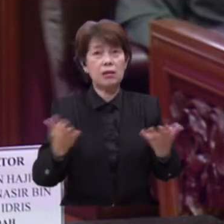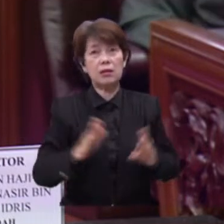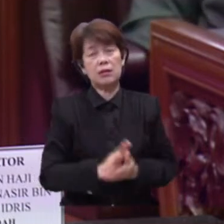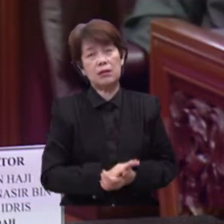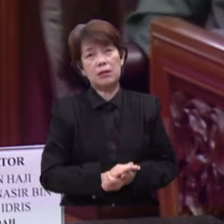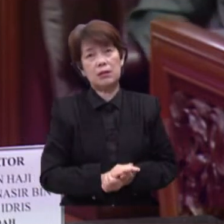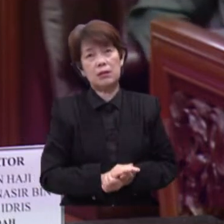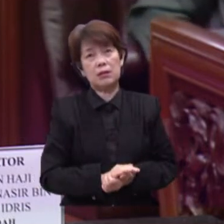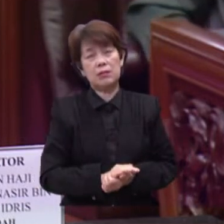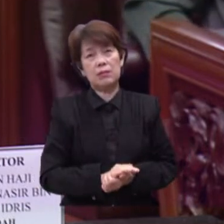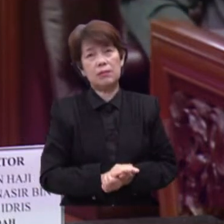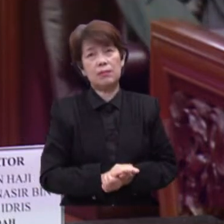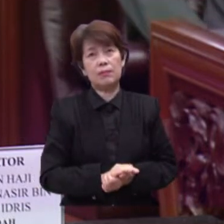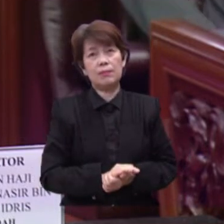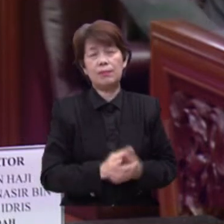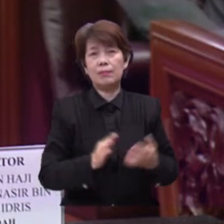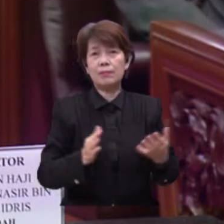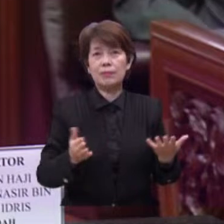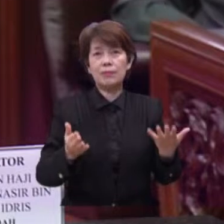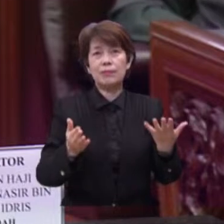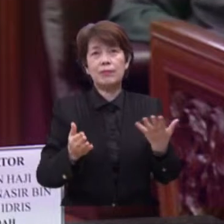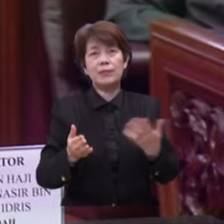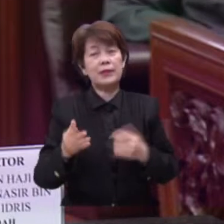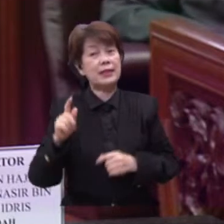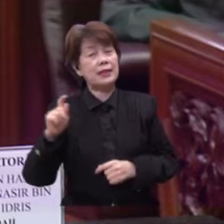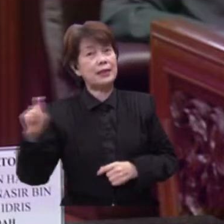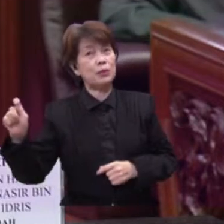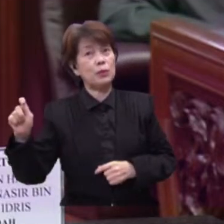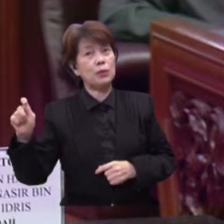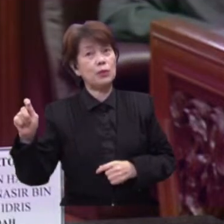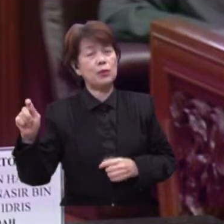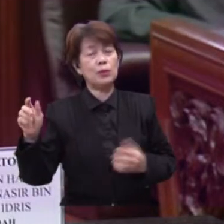Vietnam Timur Kamboja